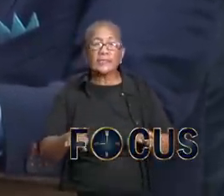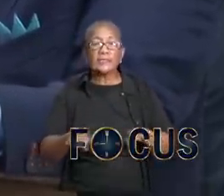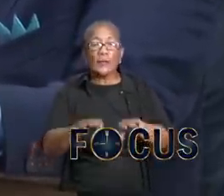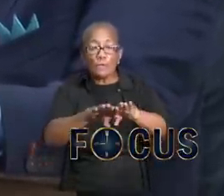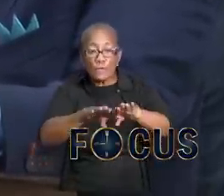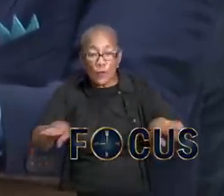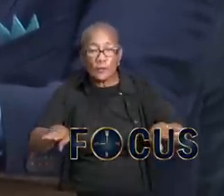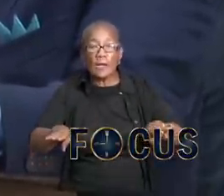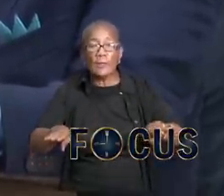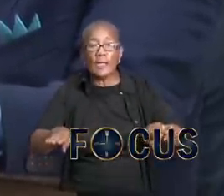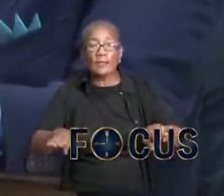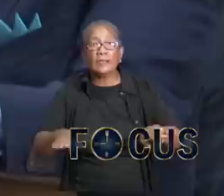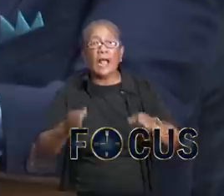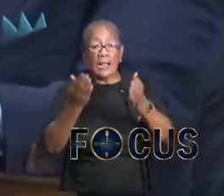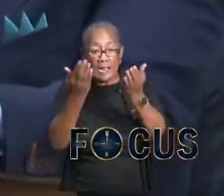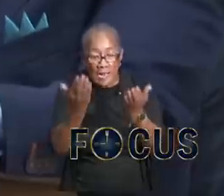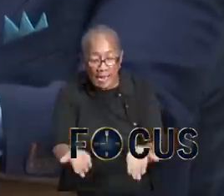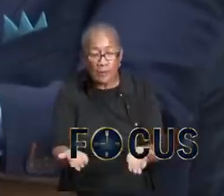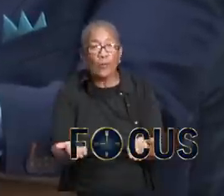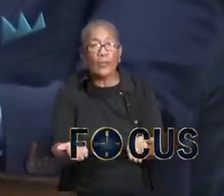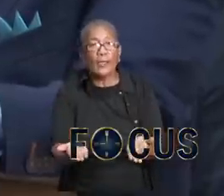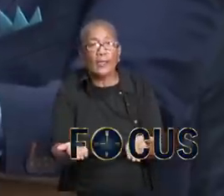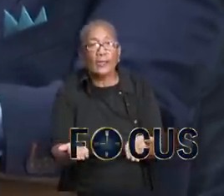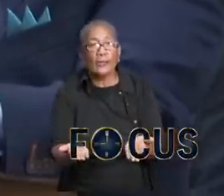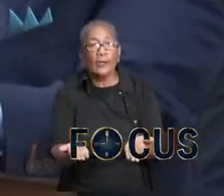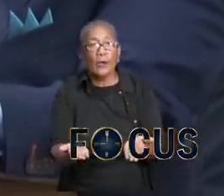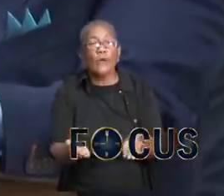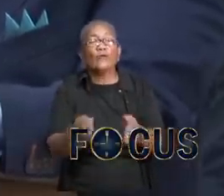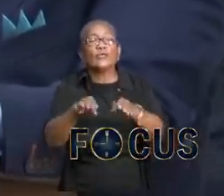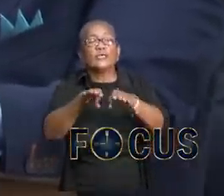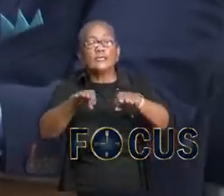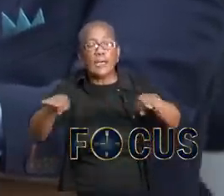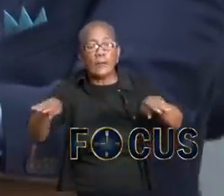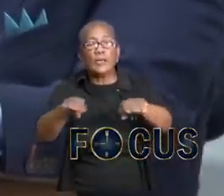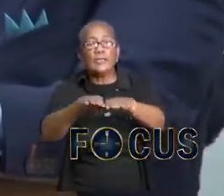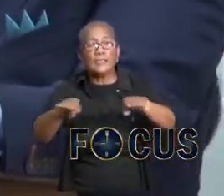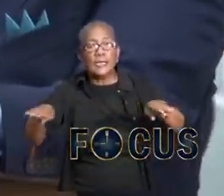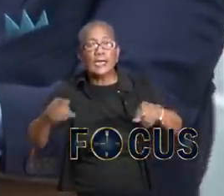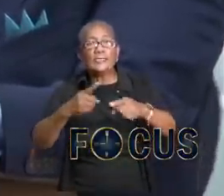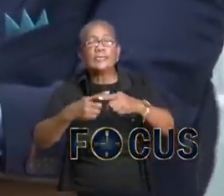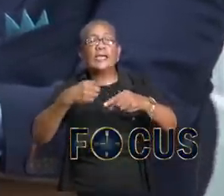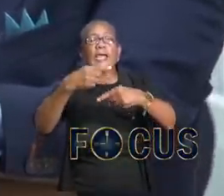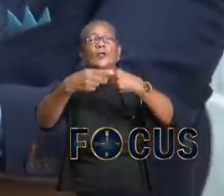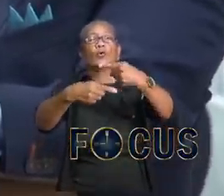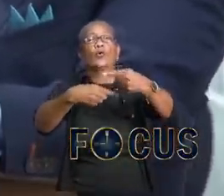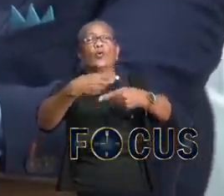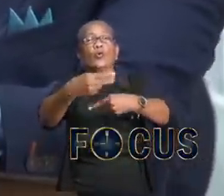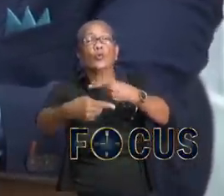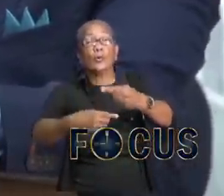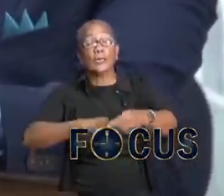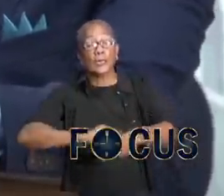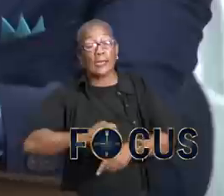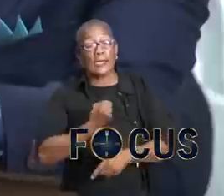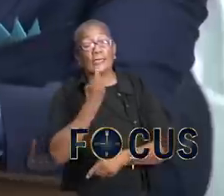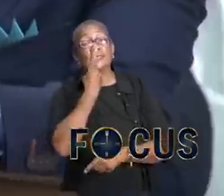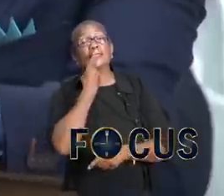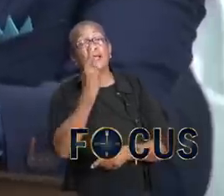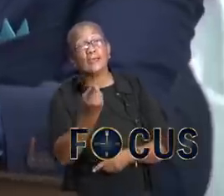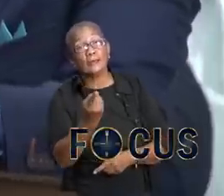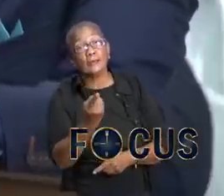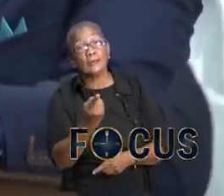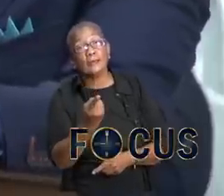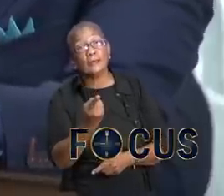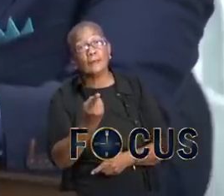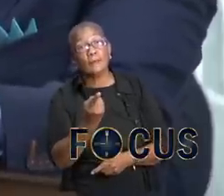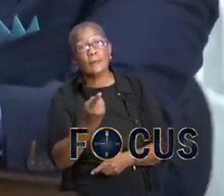fundament voor stabilisatie en groei. En ik kan je zeggen, ik